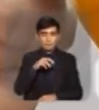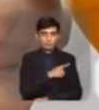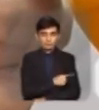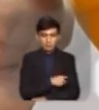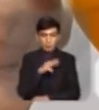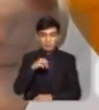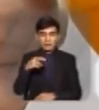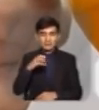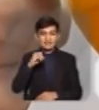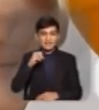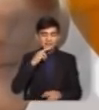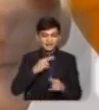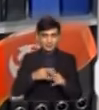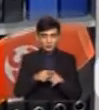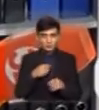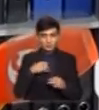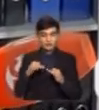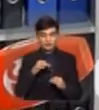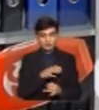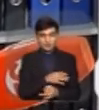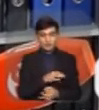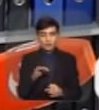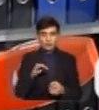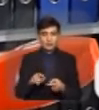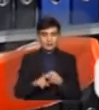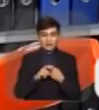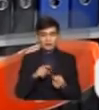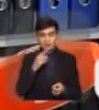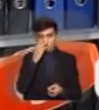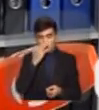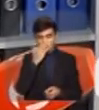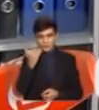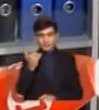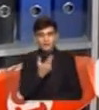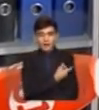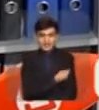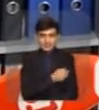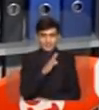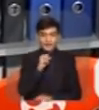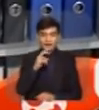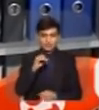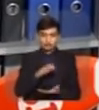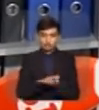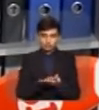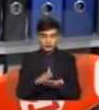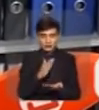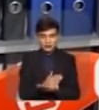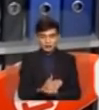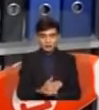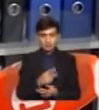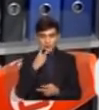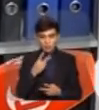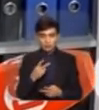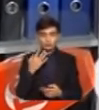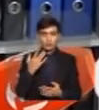я в БЦЖ не бывает такой реакции. Оно японская вакцина. Его же чистят же, пропускают,